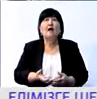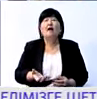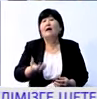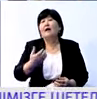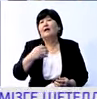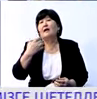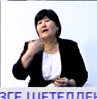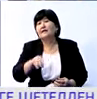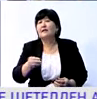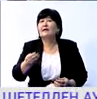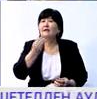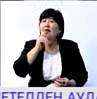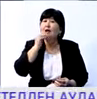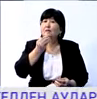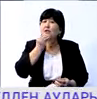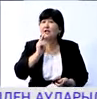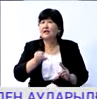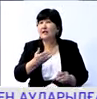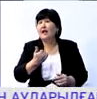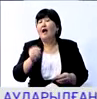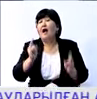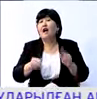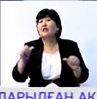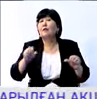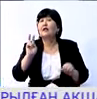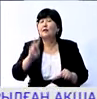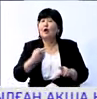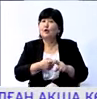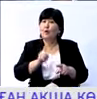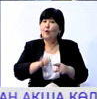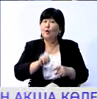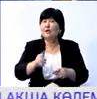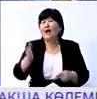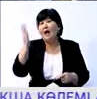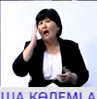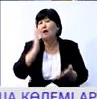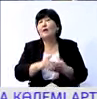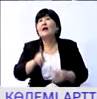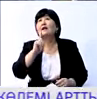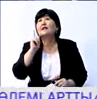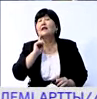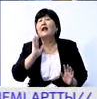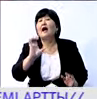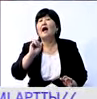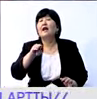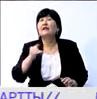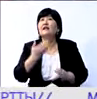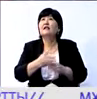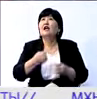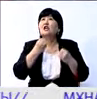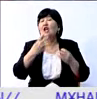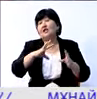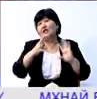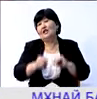әрі дәмді ас жегіңіз келсе, әрине аспазға барасыз. Сол секілді қабілеті бар жастардан ғана IT саласында жақсы